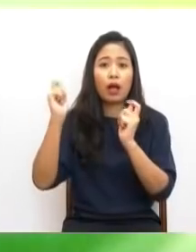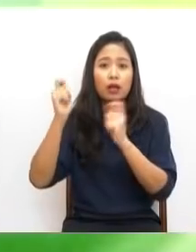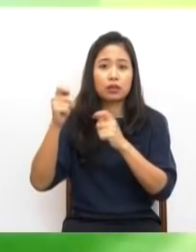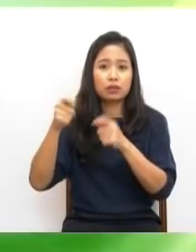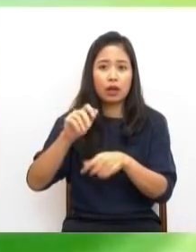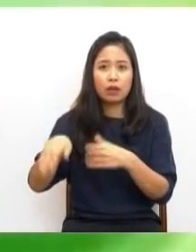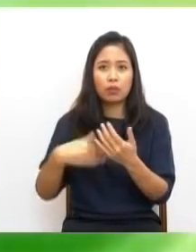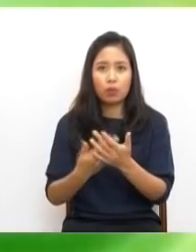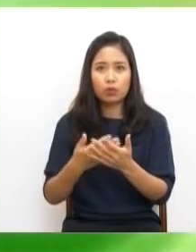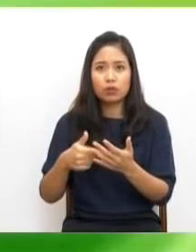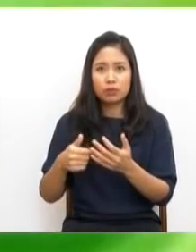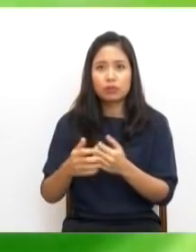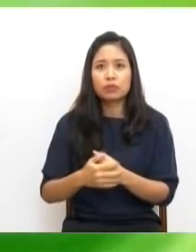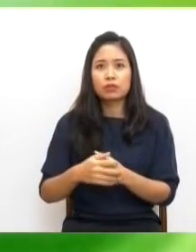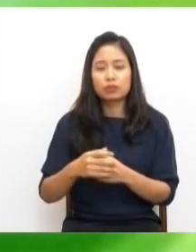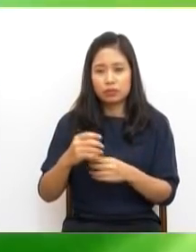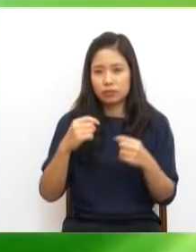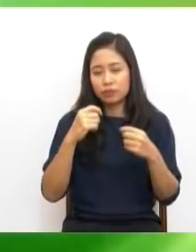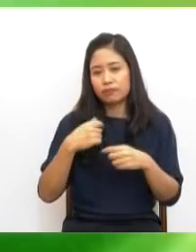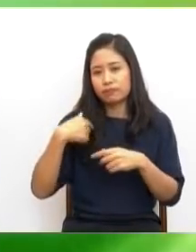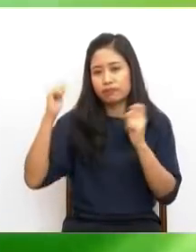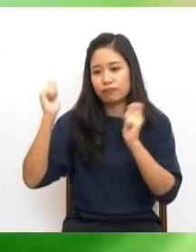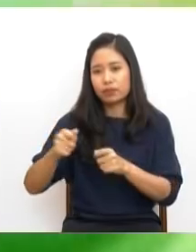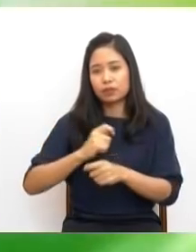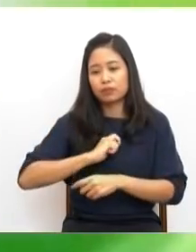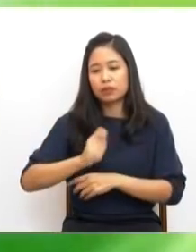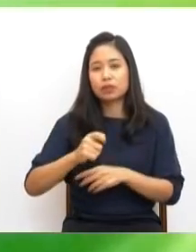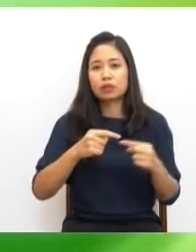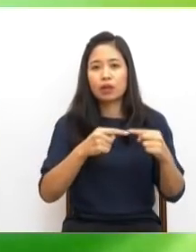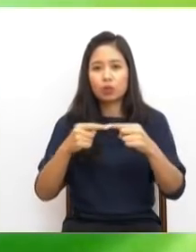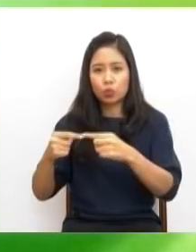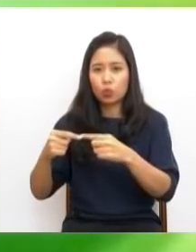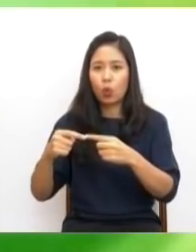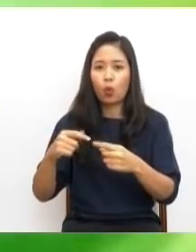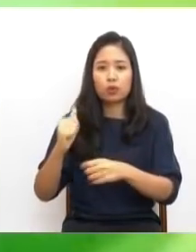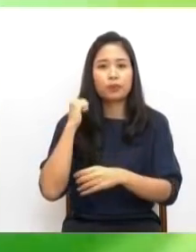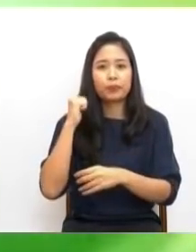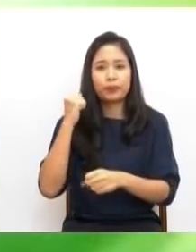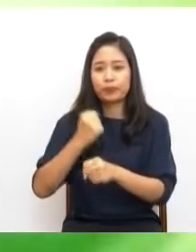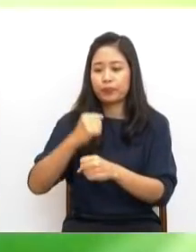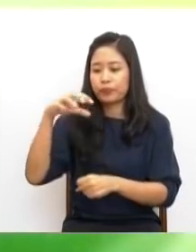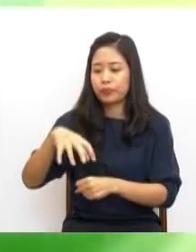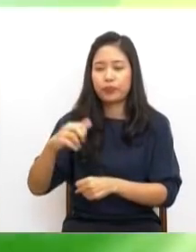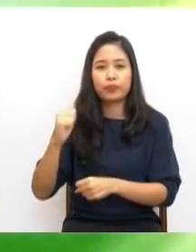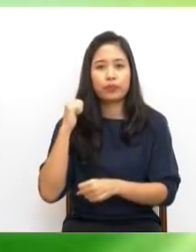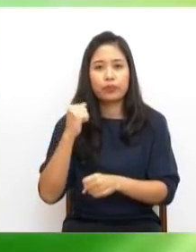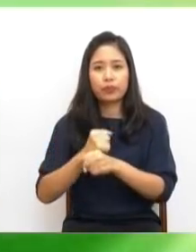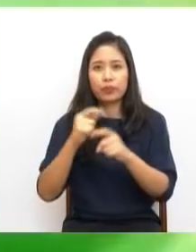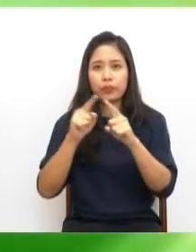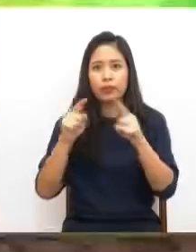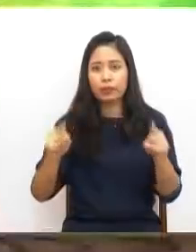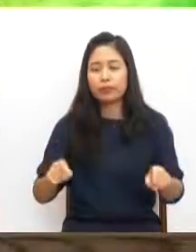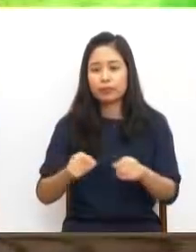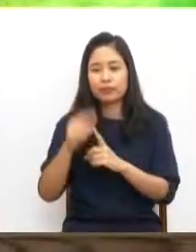งกันว่าเราจ้างต่อสำหรับคนที่อยู่ในสัญญาเดิมที่ทำงานถึง30กันยาเพราะนั้นก็ไม่มีตกกังวลนะ